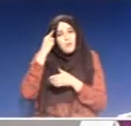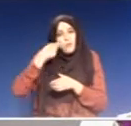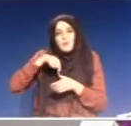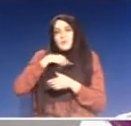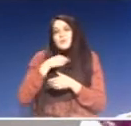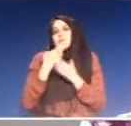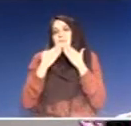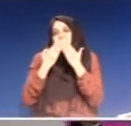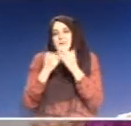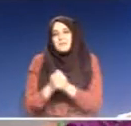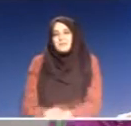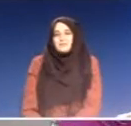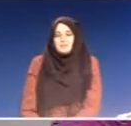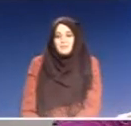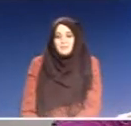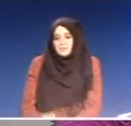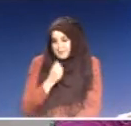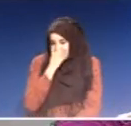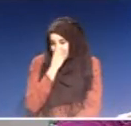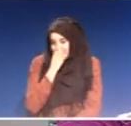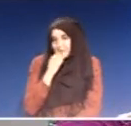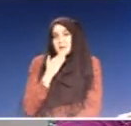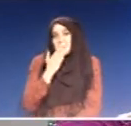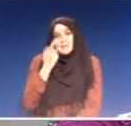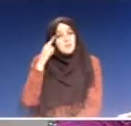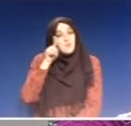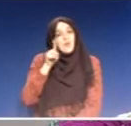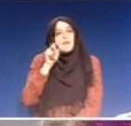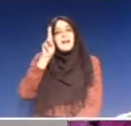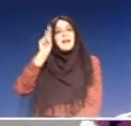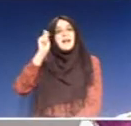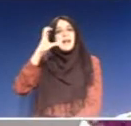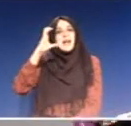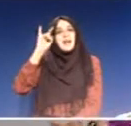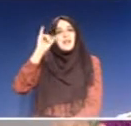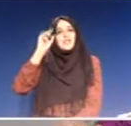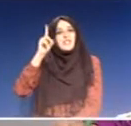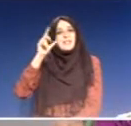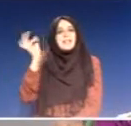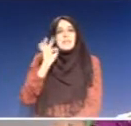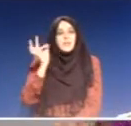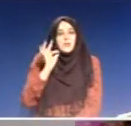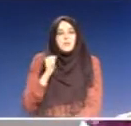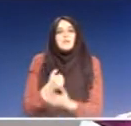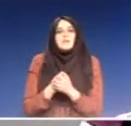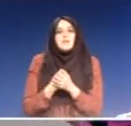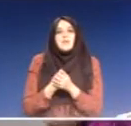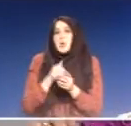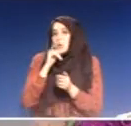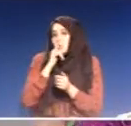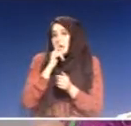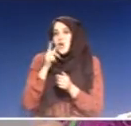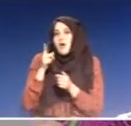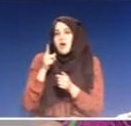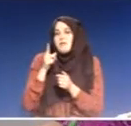مشكور سيد رشيد من تيزي وزو على هذه المداخلة، وسنعود إليها بعد